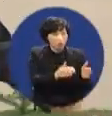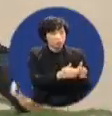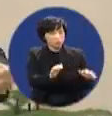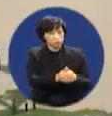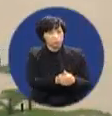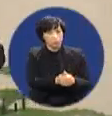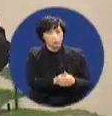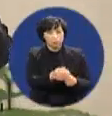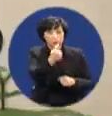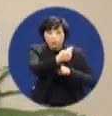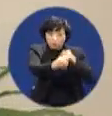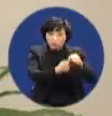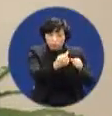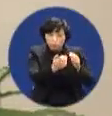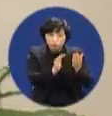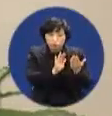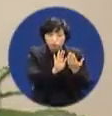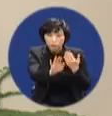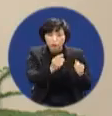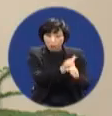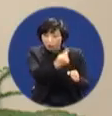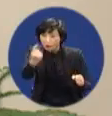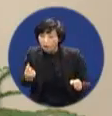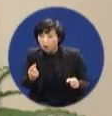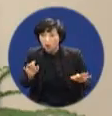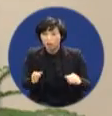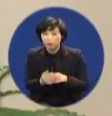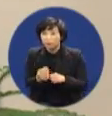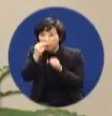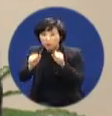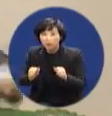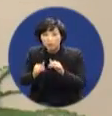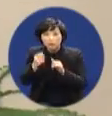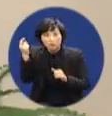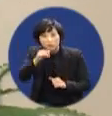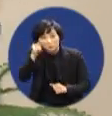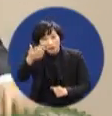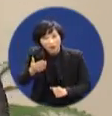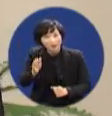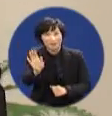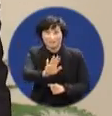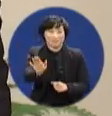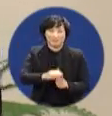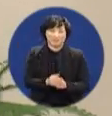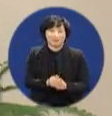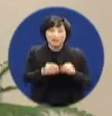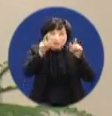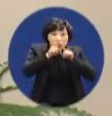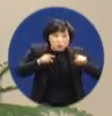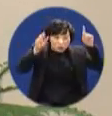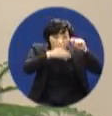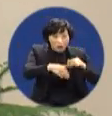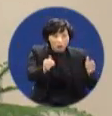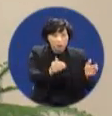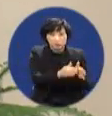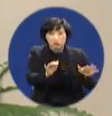내가 다시 한번 살아서 나와서 사람 됐다는 사람 봤어요. 한 번 지옥 가면